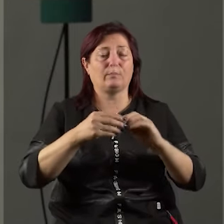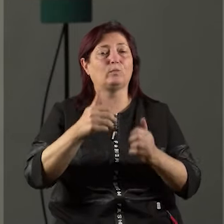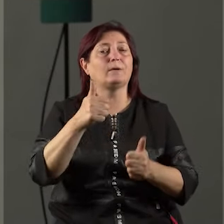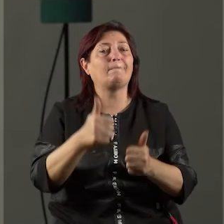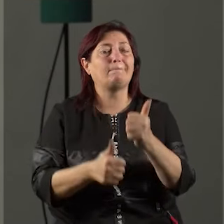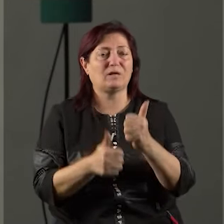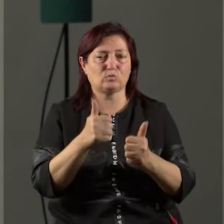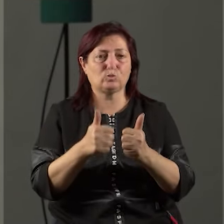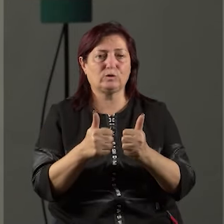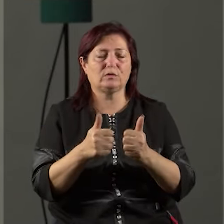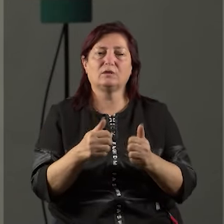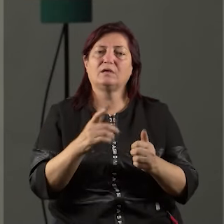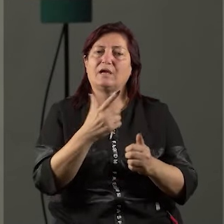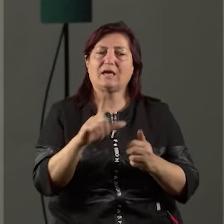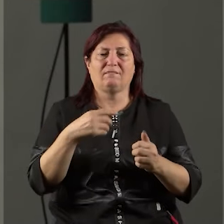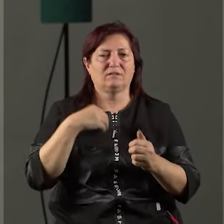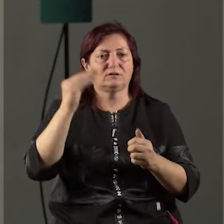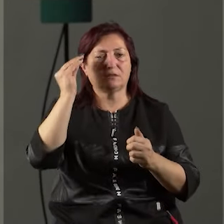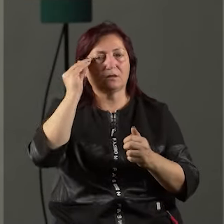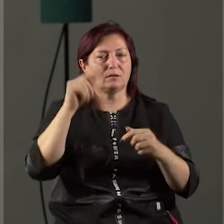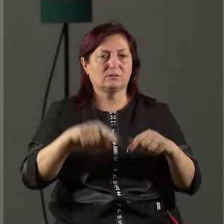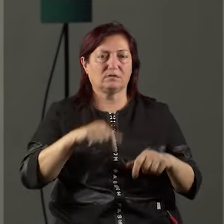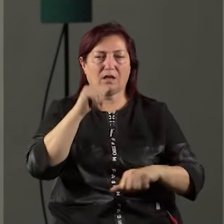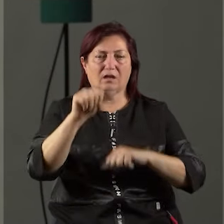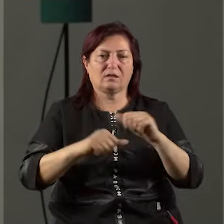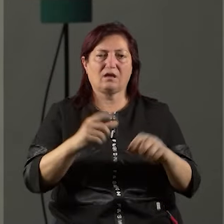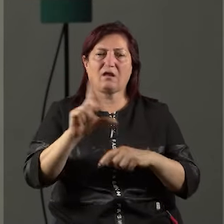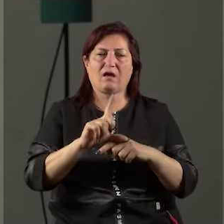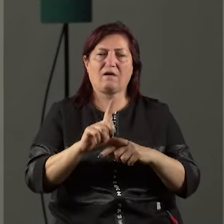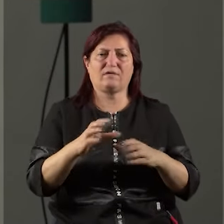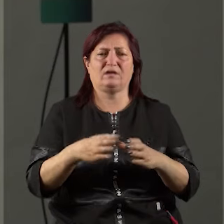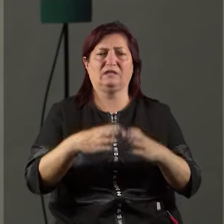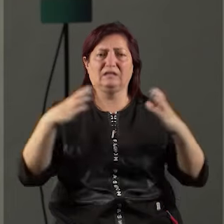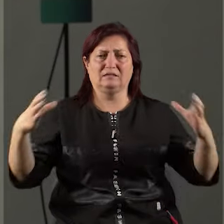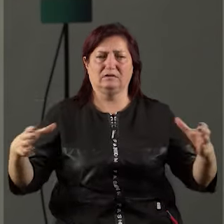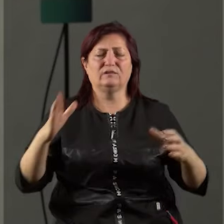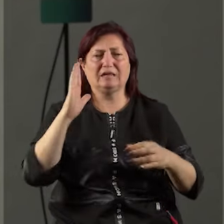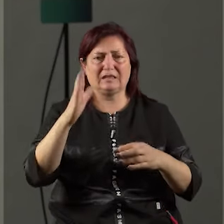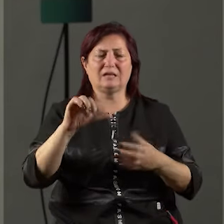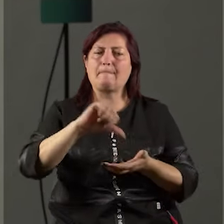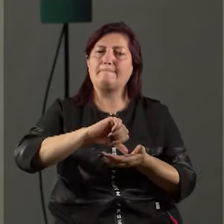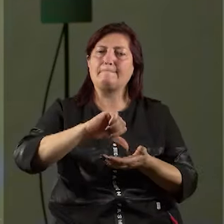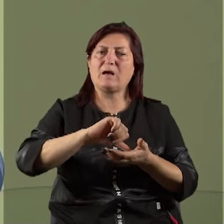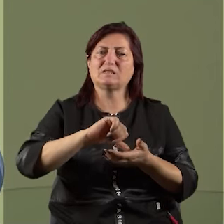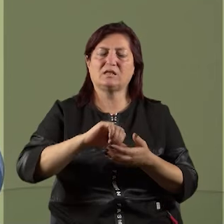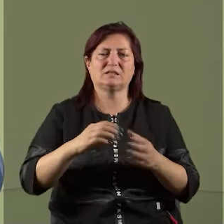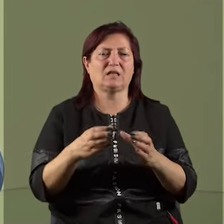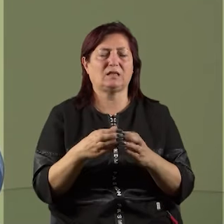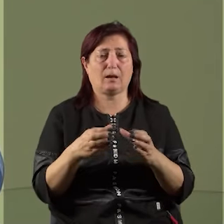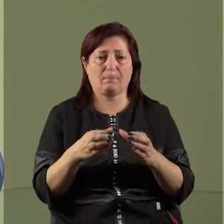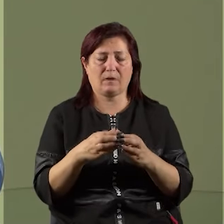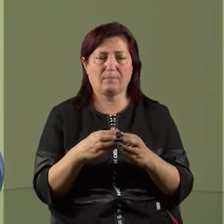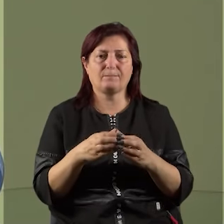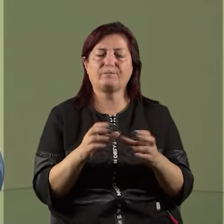մրցույթը, ու ես կարծում եմ այս տարի ավելի ընդլայնված կլինի մասնակիցների թիվը, եւ